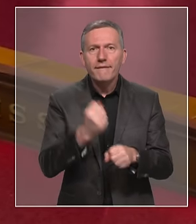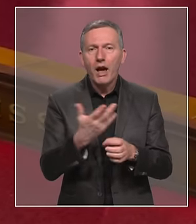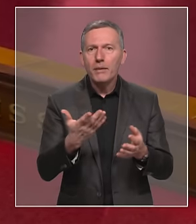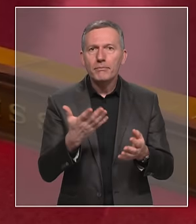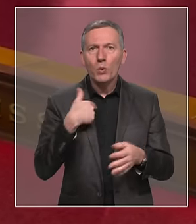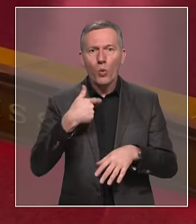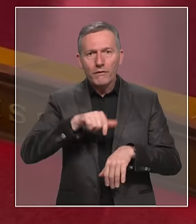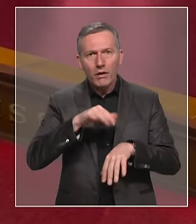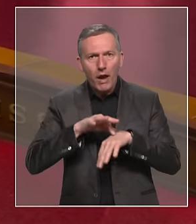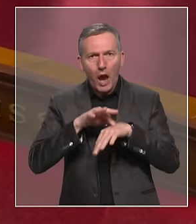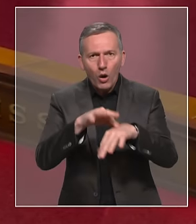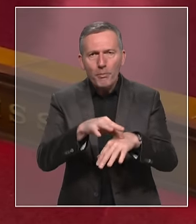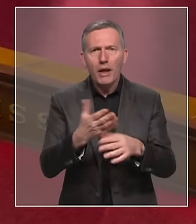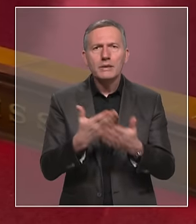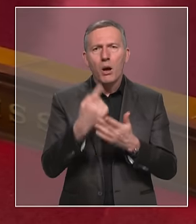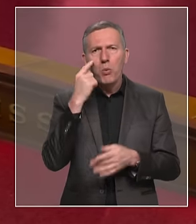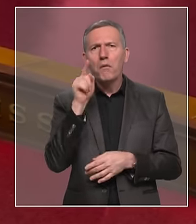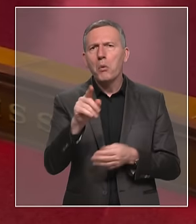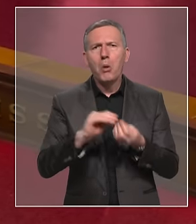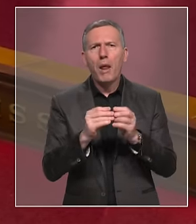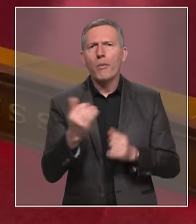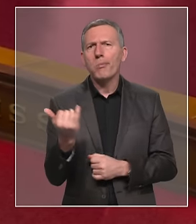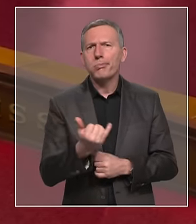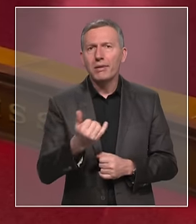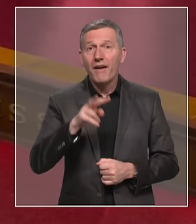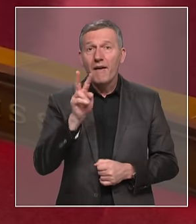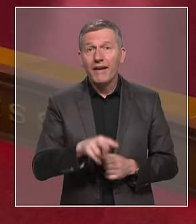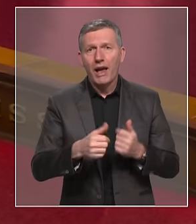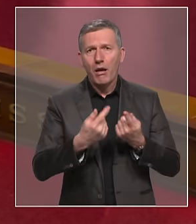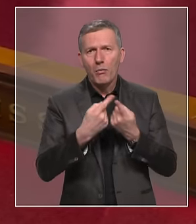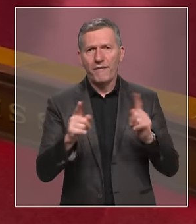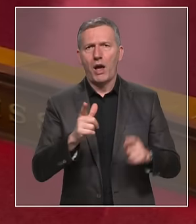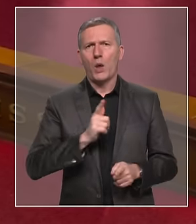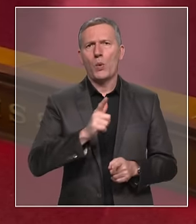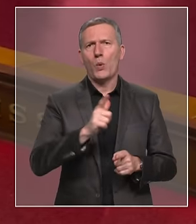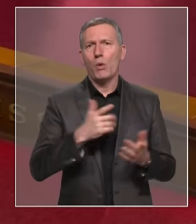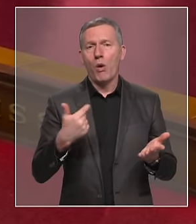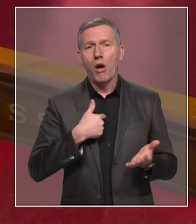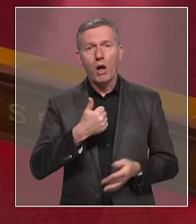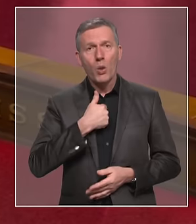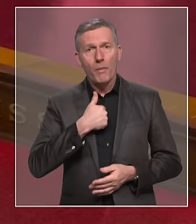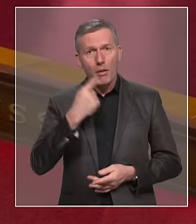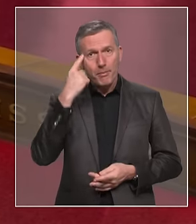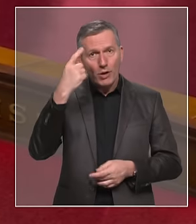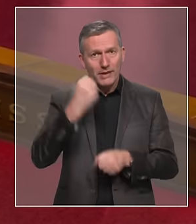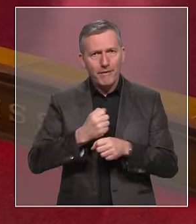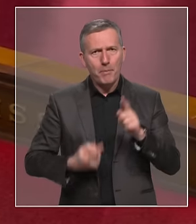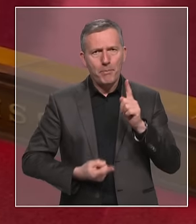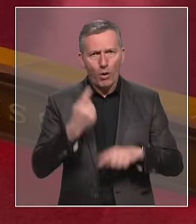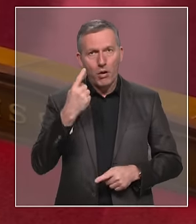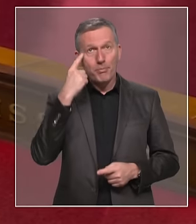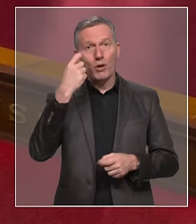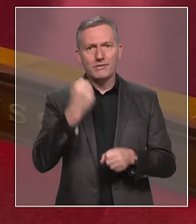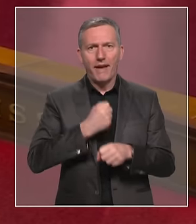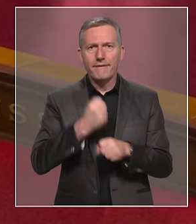à les accompagner, ça n'est pas un problème. La réalité, la vraie différence entre vous et nous, c'est que nous croyons à la valeur travail et nous croyons que c'est le travail